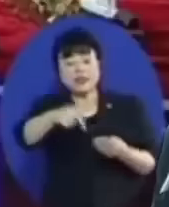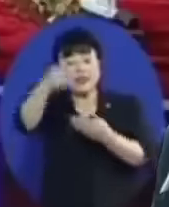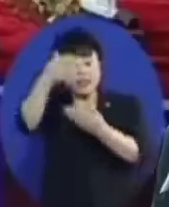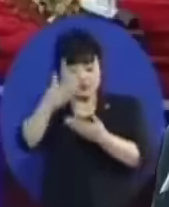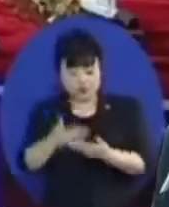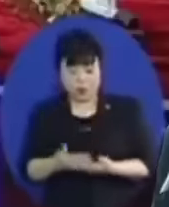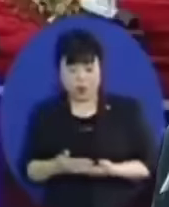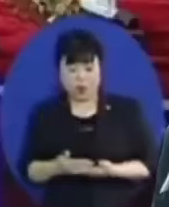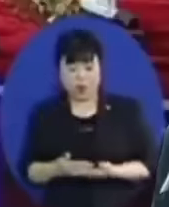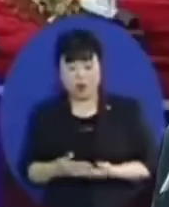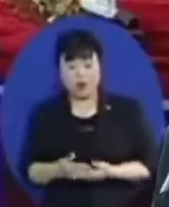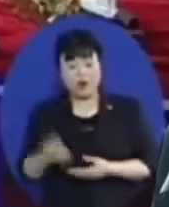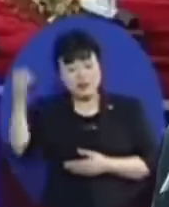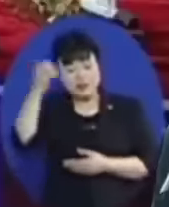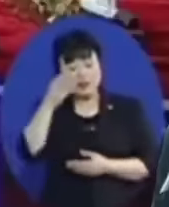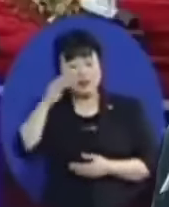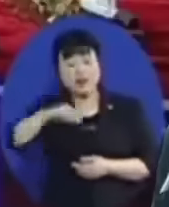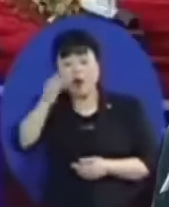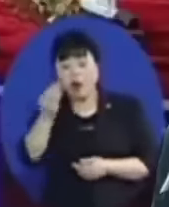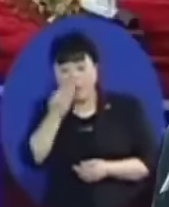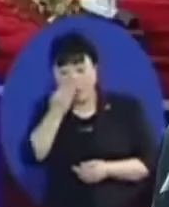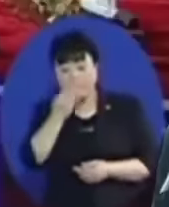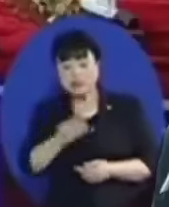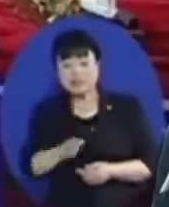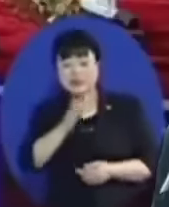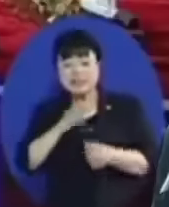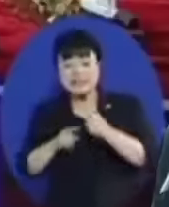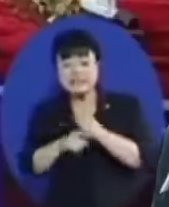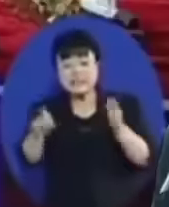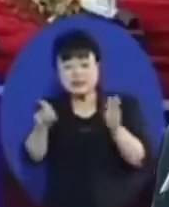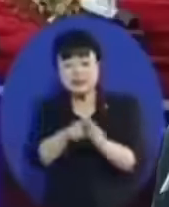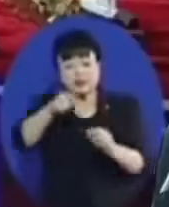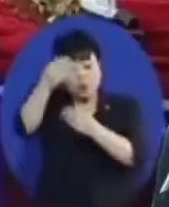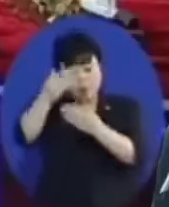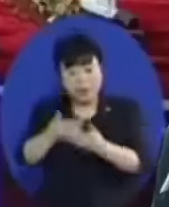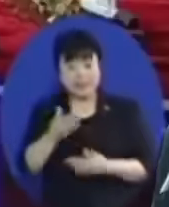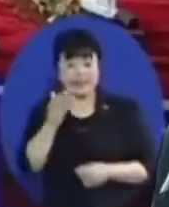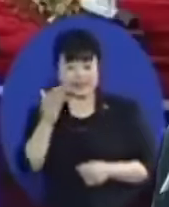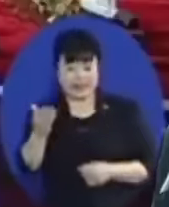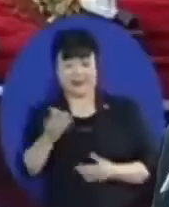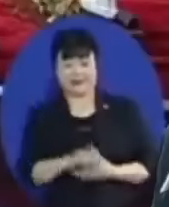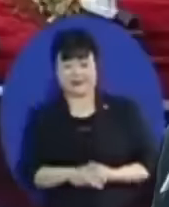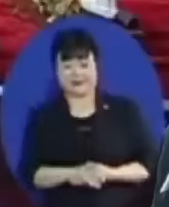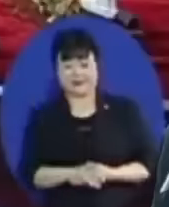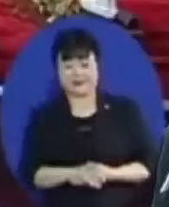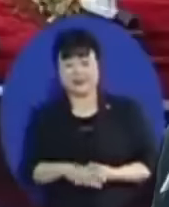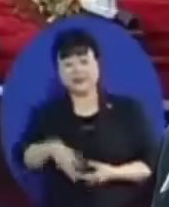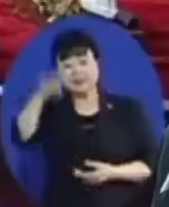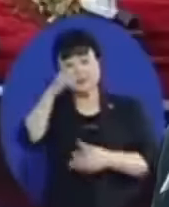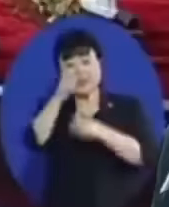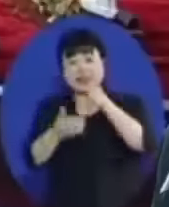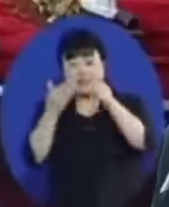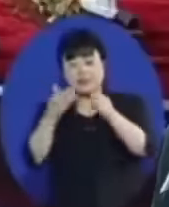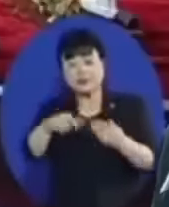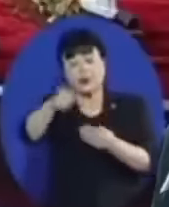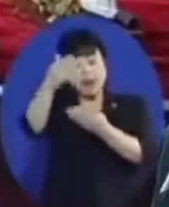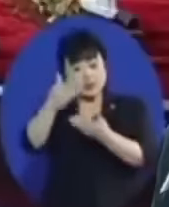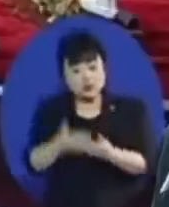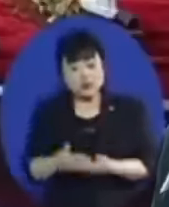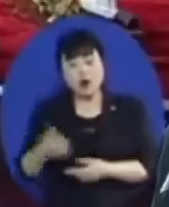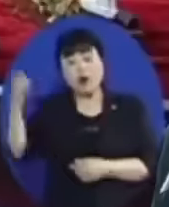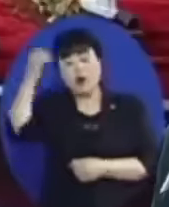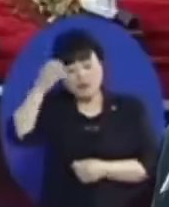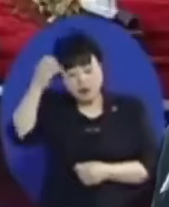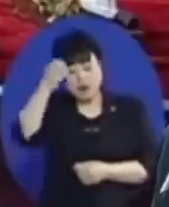택하사 성령의 거룩하게 하심과 진리를 믿음으로 구원을 받게 하려 하십니다. 구원은 처음부터 하나님이 택하사